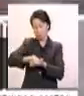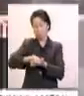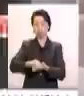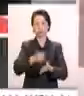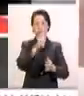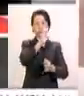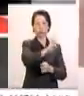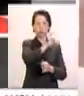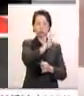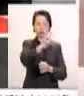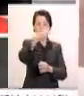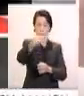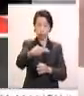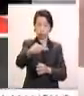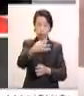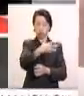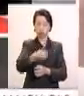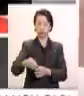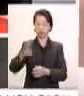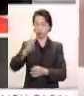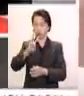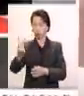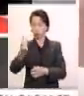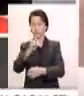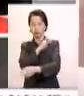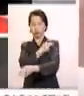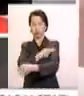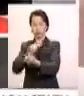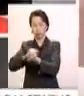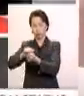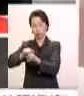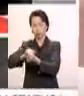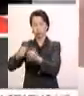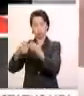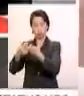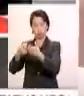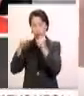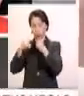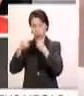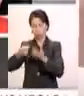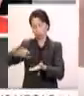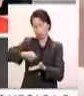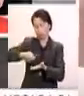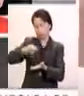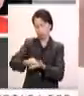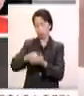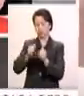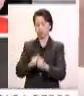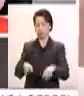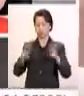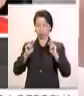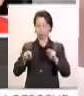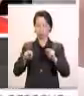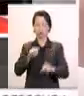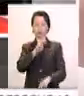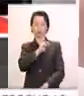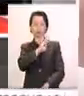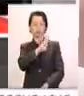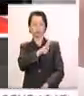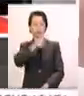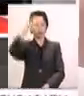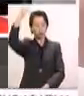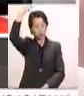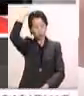antara Worldwide Holdings Berhad dan Western Power Clean Energy Seram Berhad ditandatangani dengan disaksikan Menteri Besar